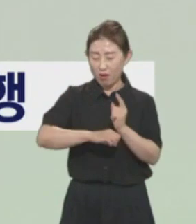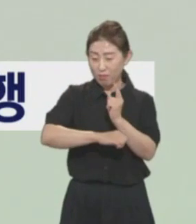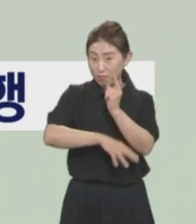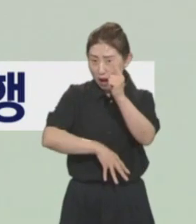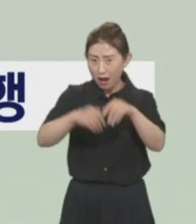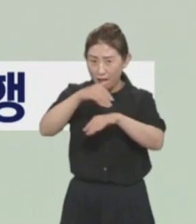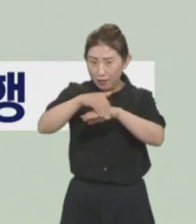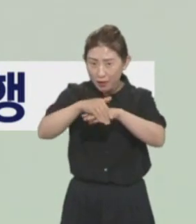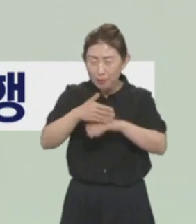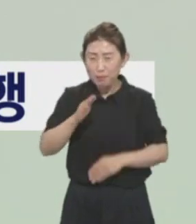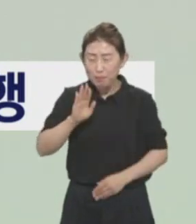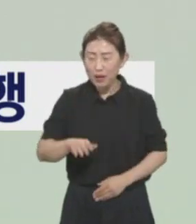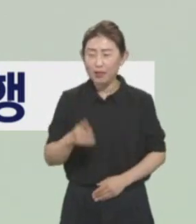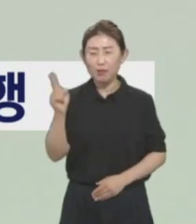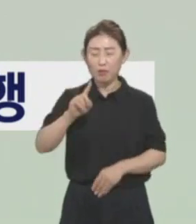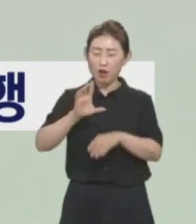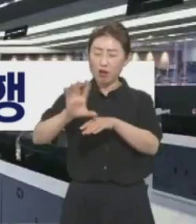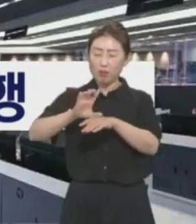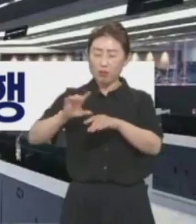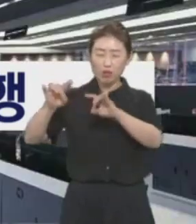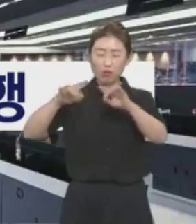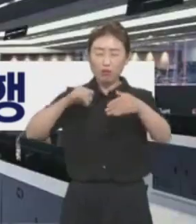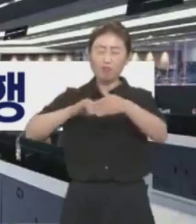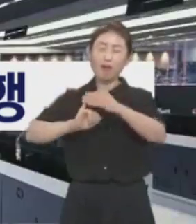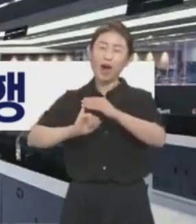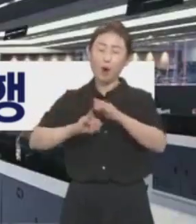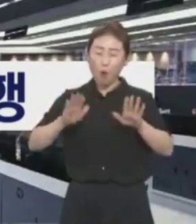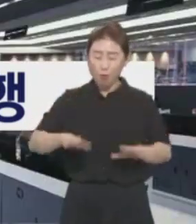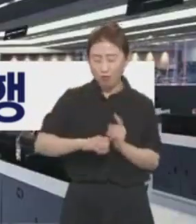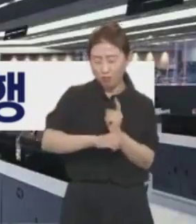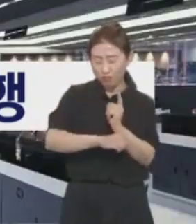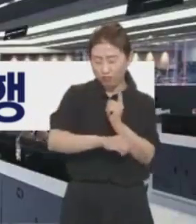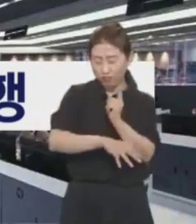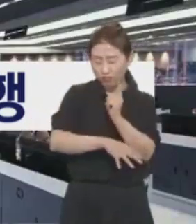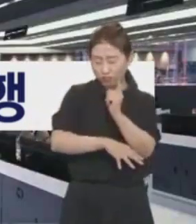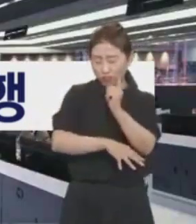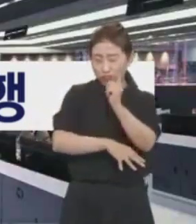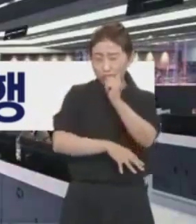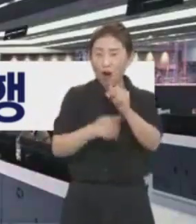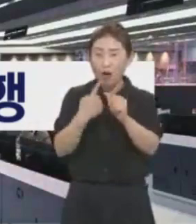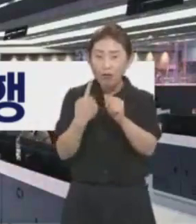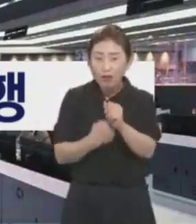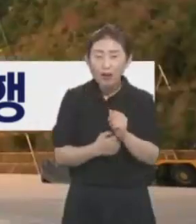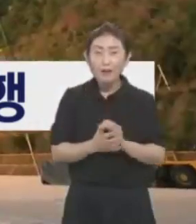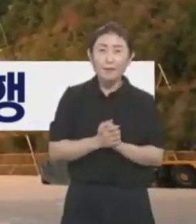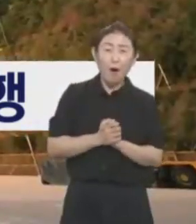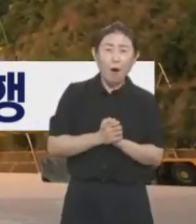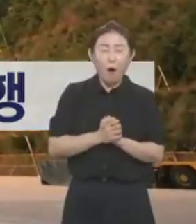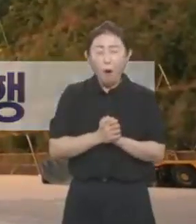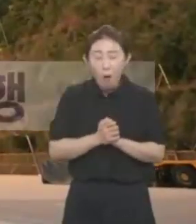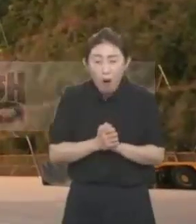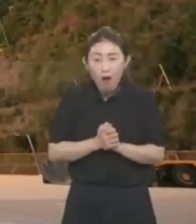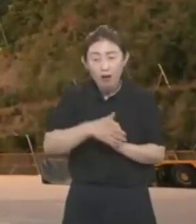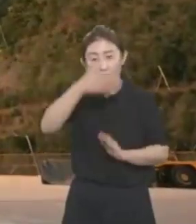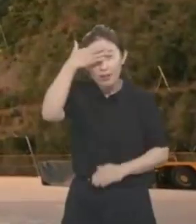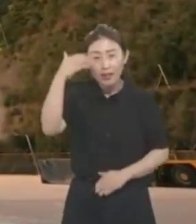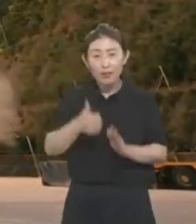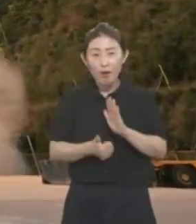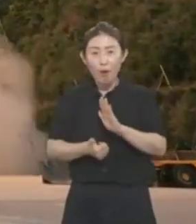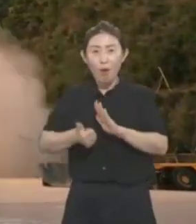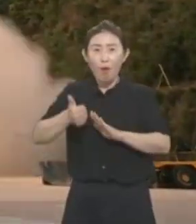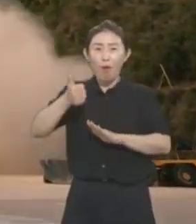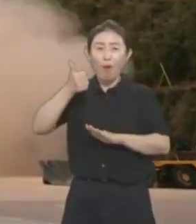하루 발사가 연기됐던 탓에 더욱 긴장된 분위기 속에 준비가 이루어졌고 문제없이 절차가 진행되면서 기대감은